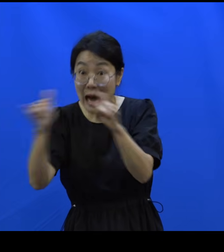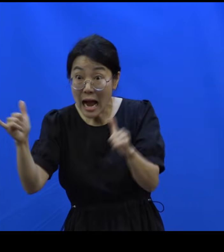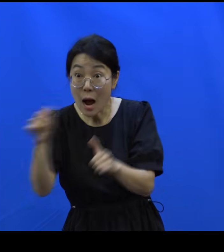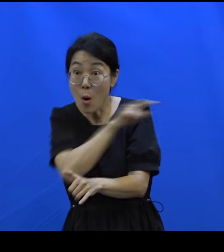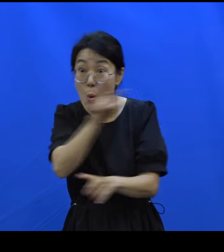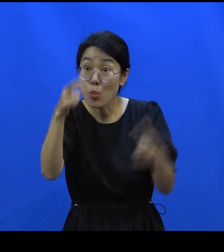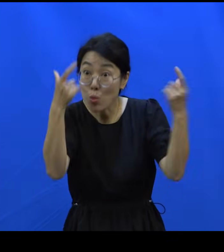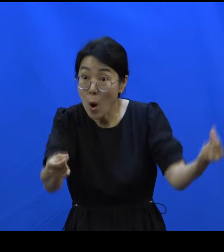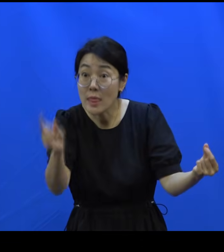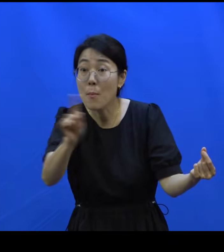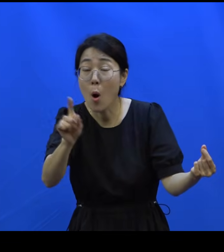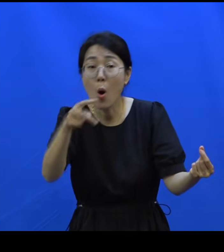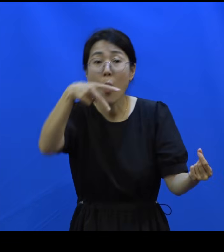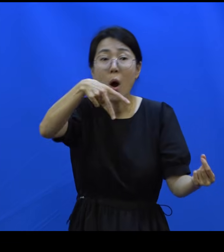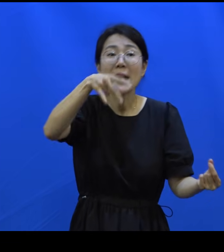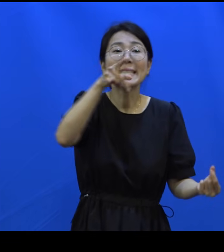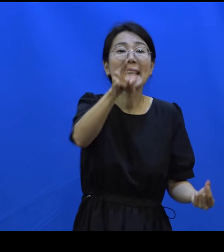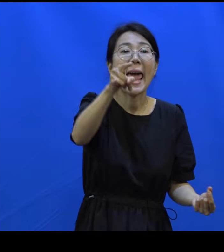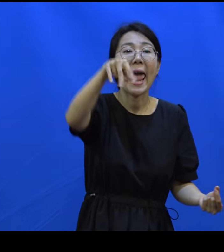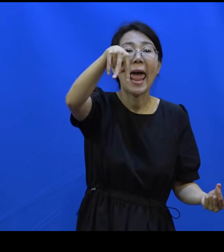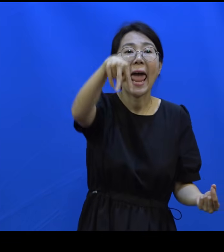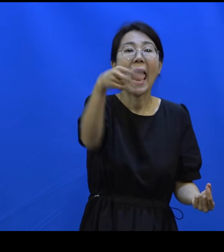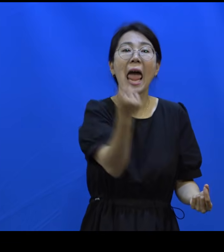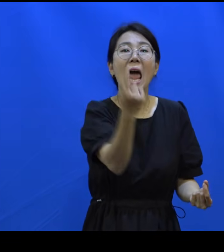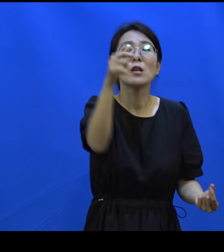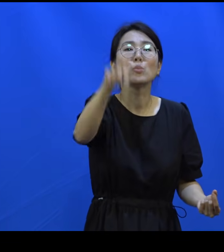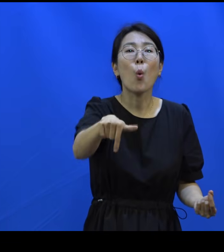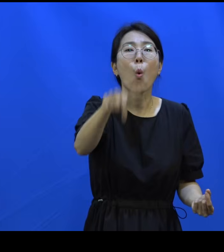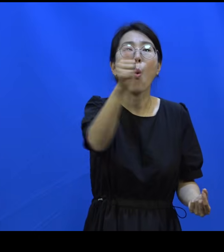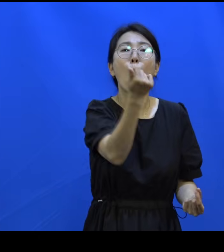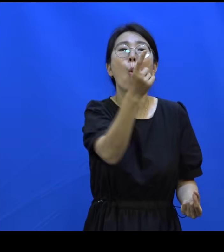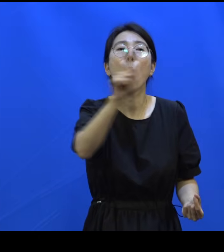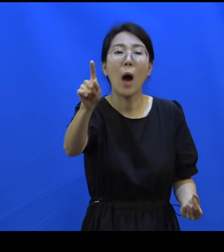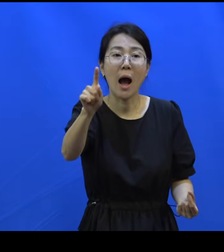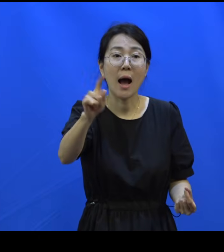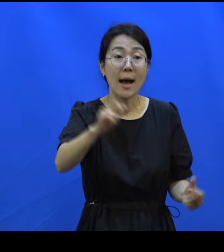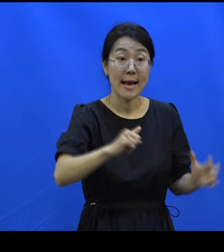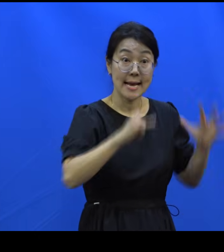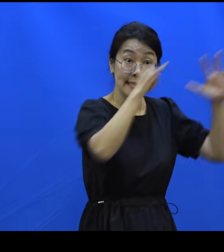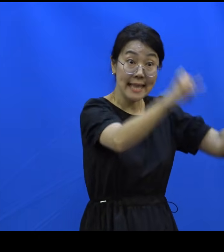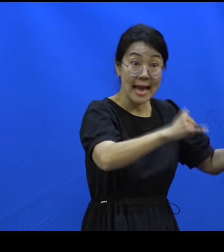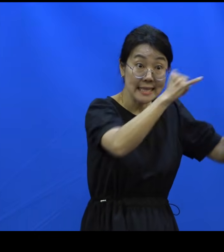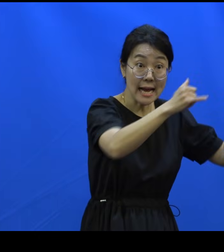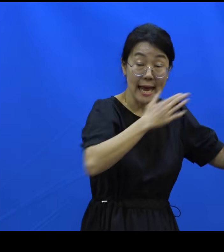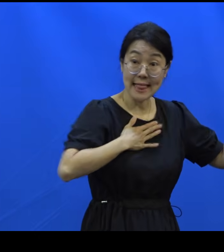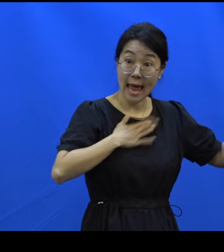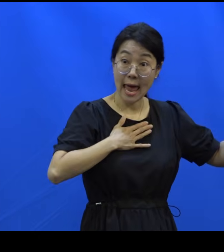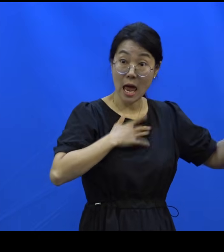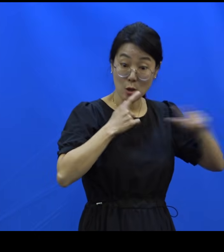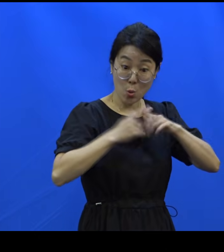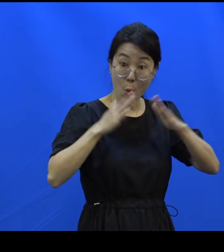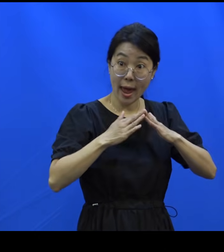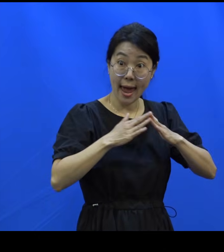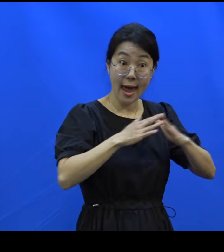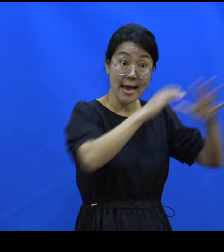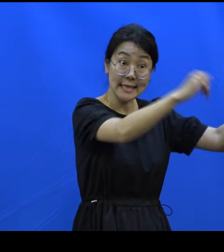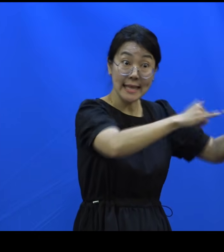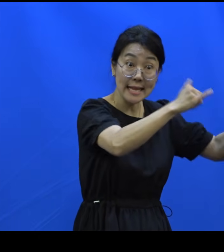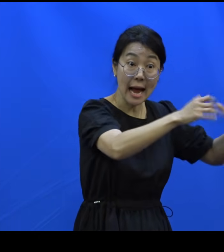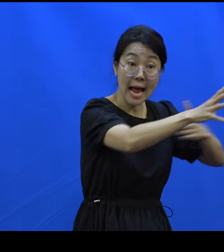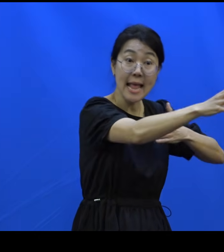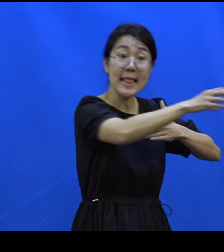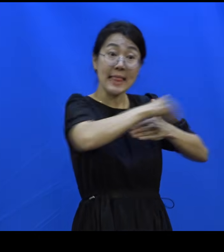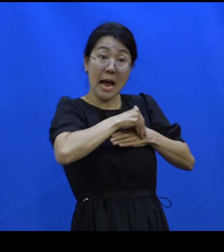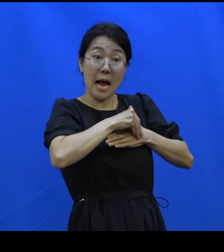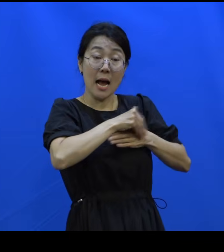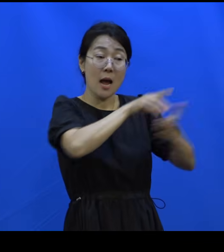세속화라고 얘기해요. 교회의 세속화. 세상이 교회를 닮고자 하는 게 아니라 교회가 세상을 닮아 있는,